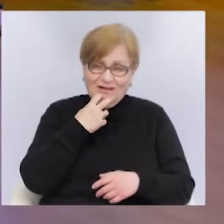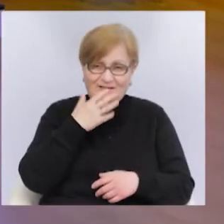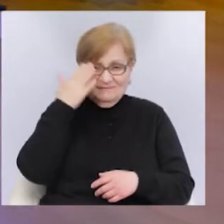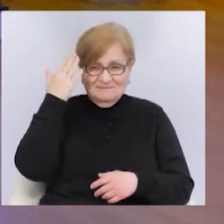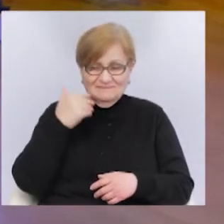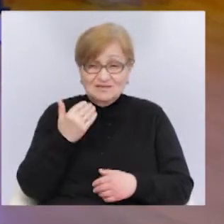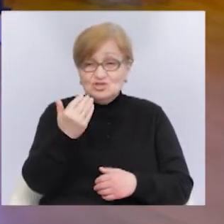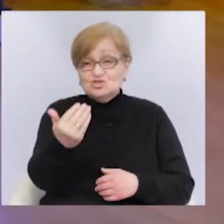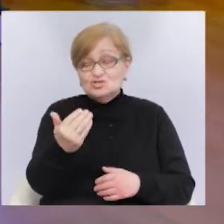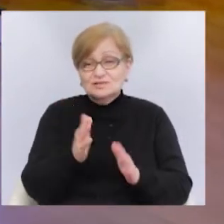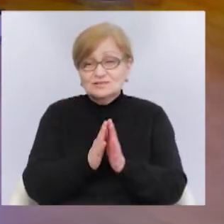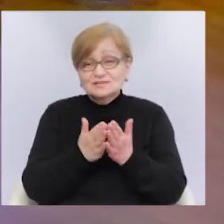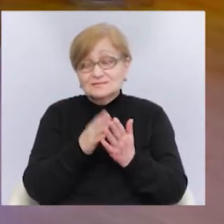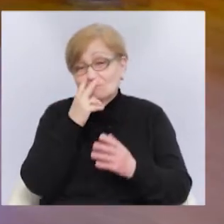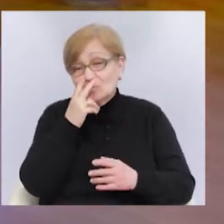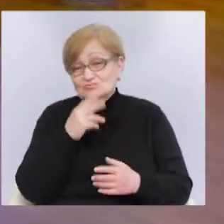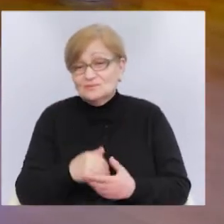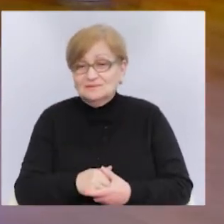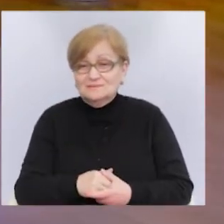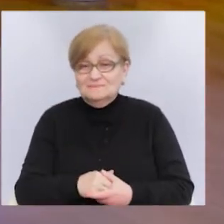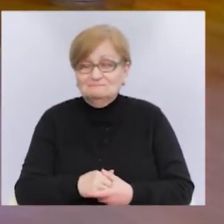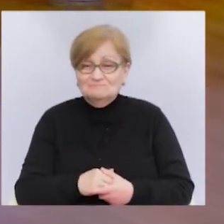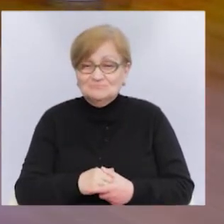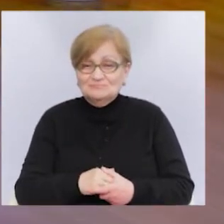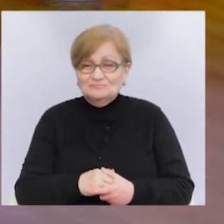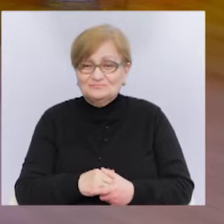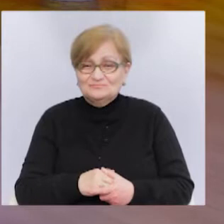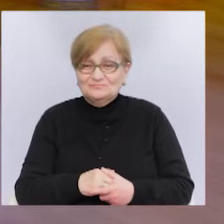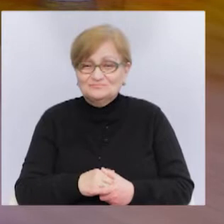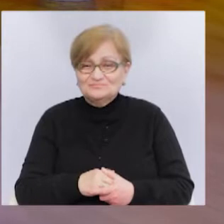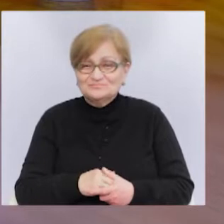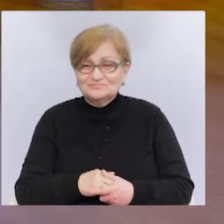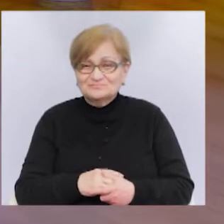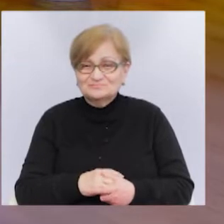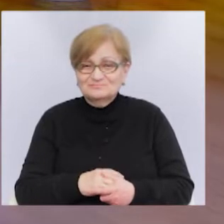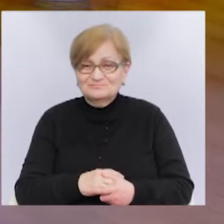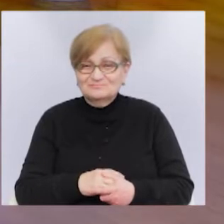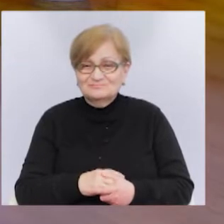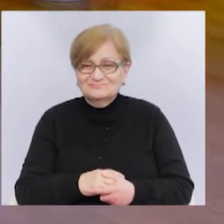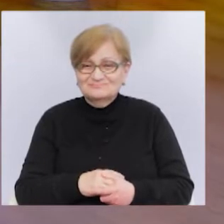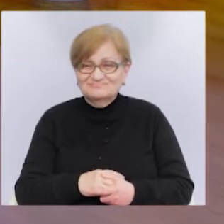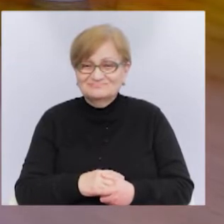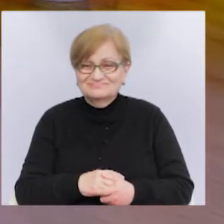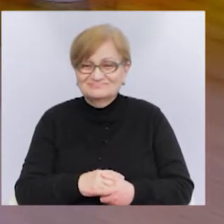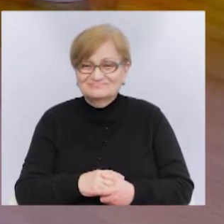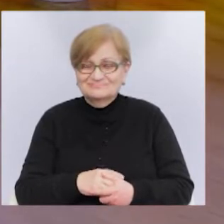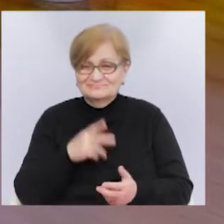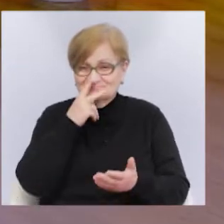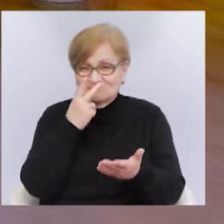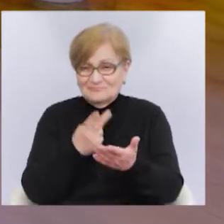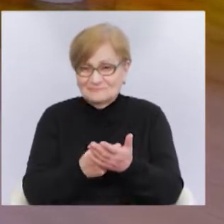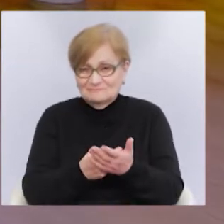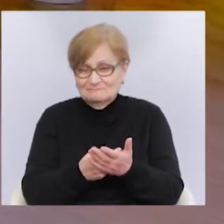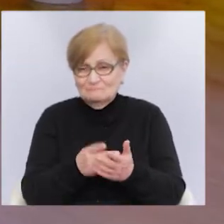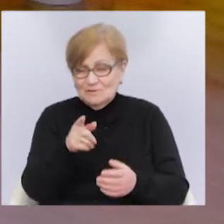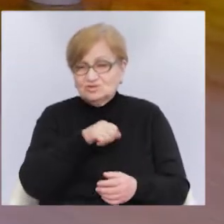ციგნაკი. აბა, მოდი ვაჩვენო თქვენ ინას და გიორგისაც. ესე და როგორი ჭრელი შარვა. აი შეხედეთ როგორი.